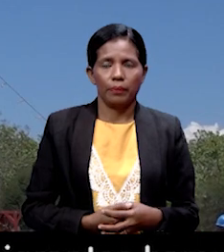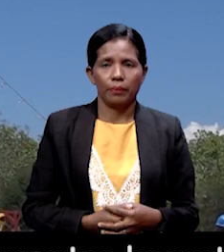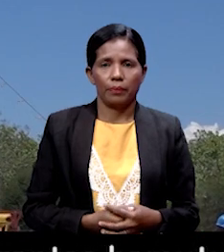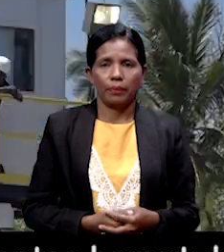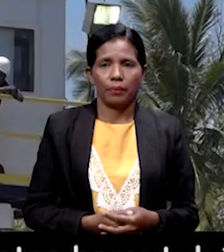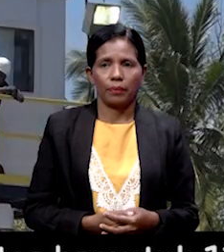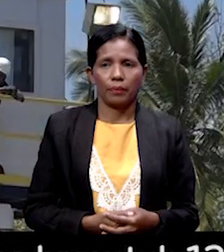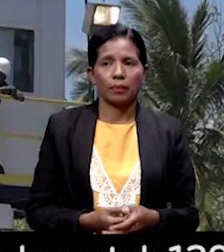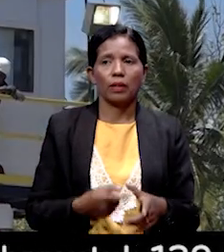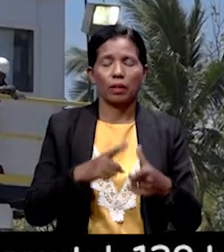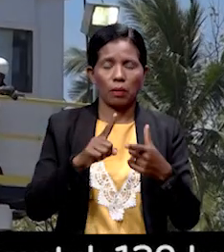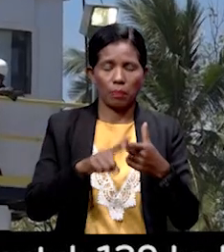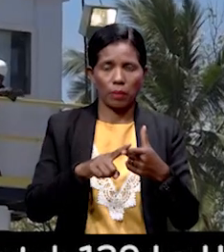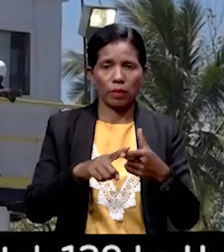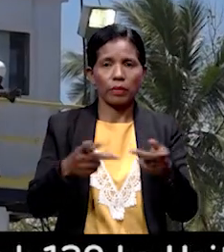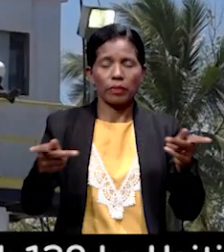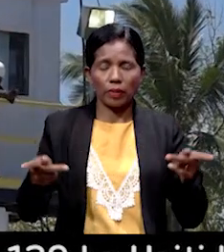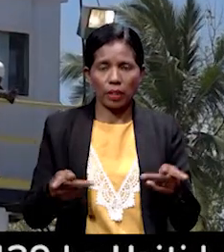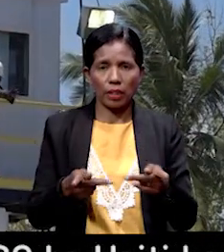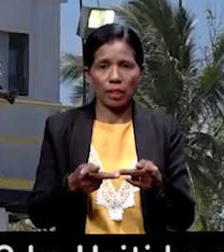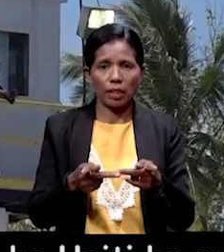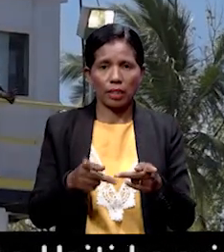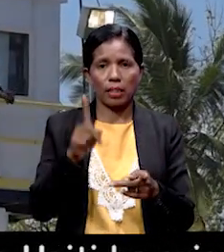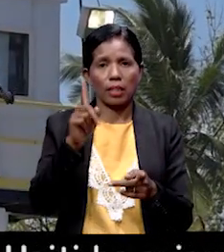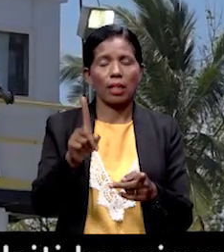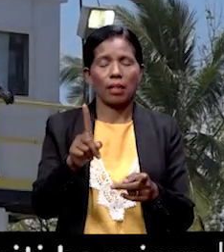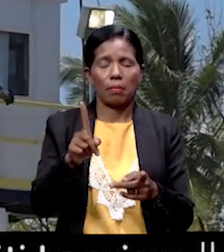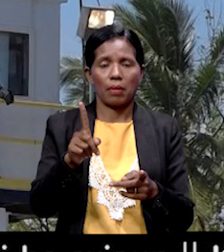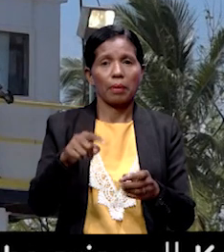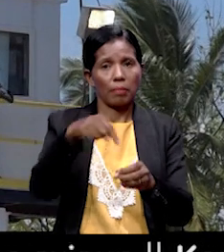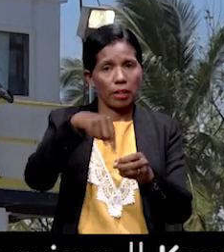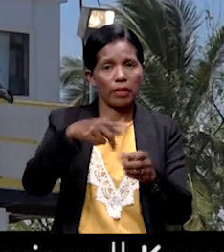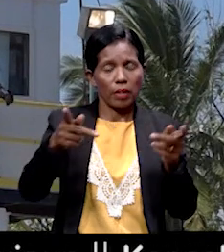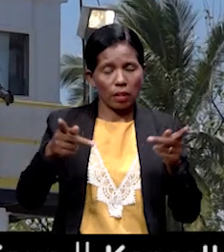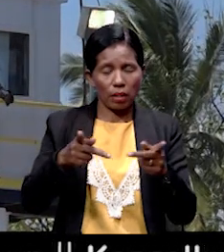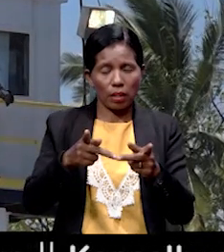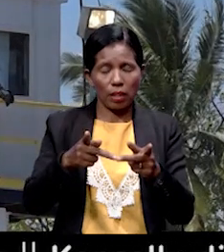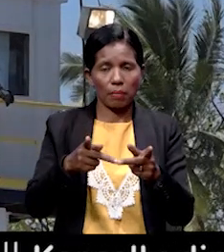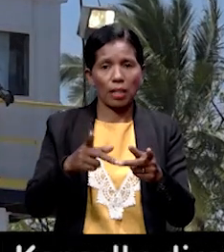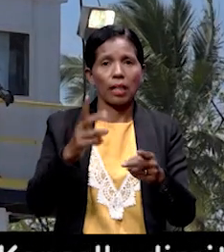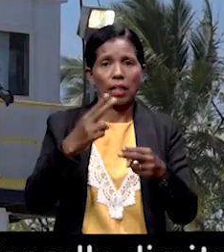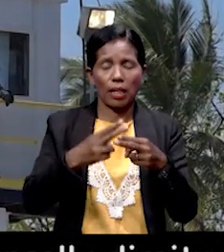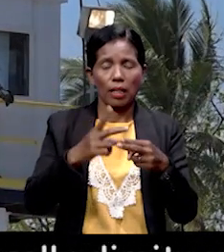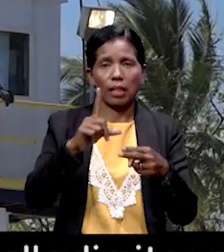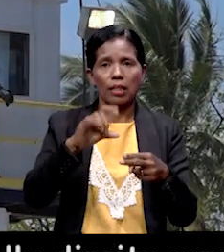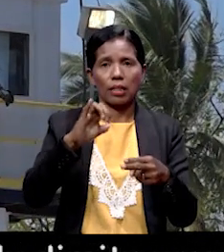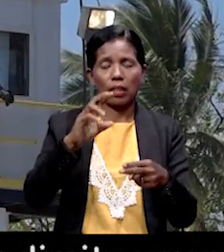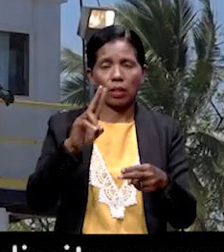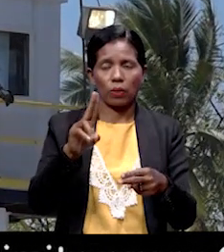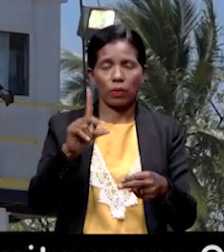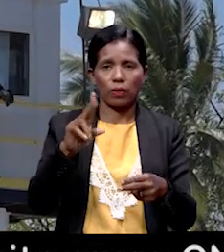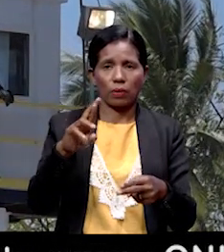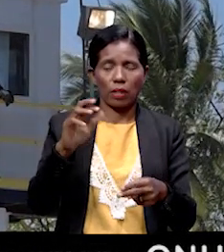mina mata ida tuir fali ka liurai ida ne iklian metru